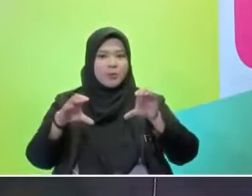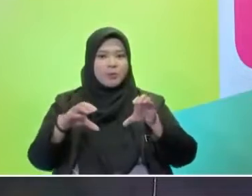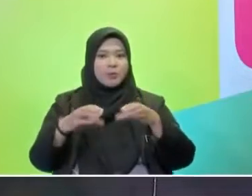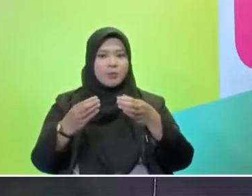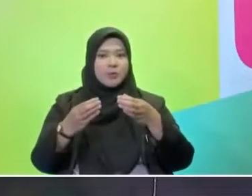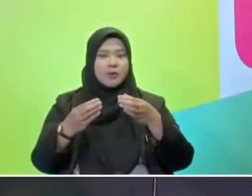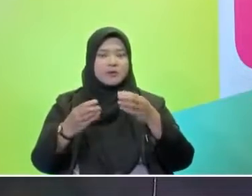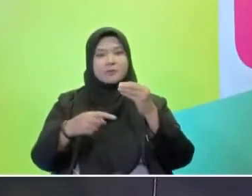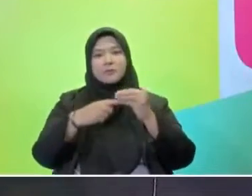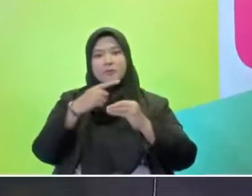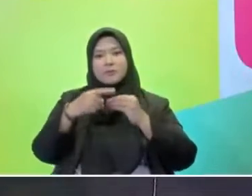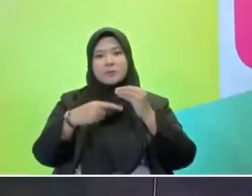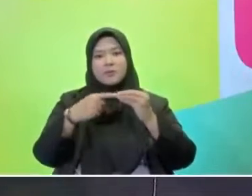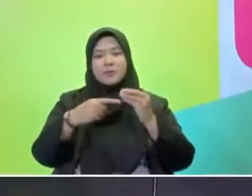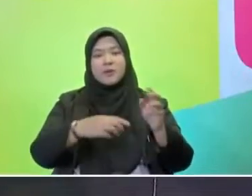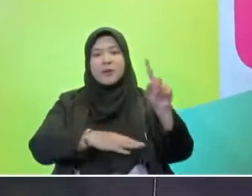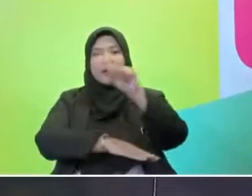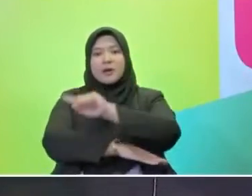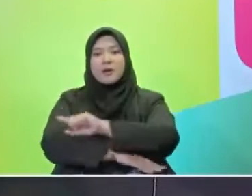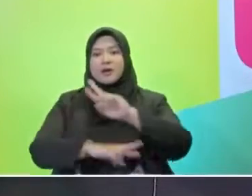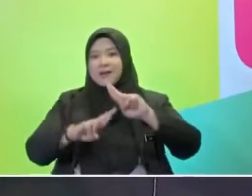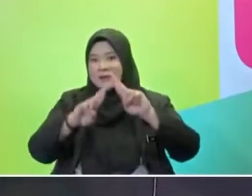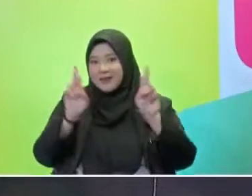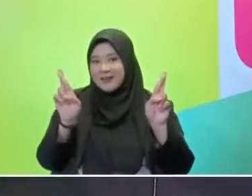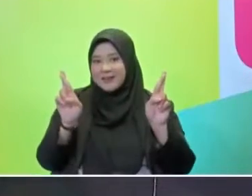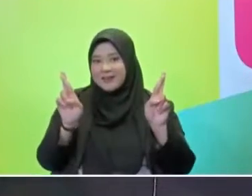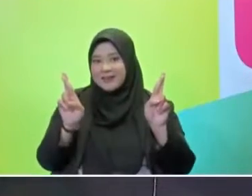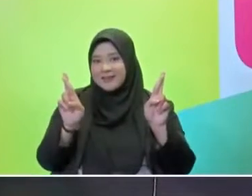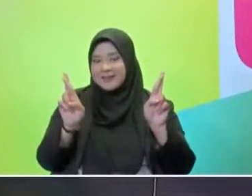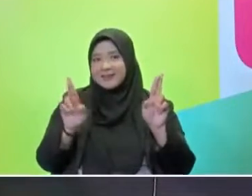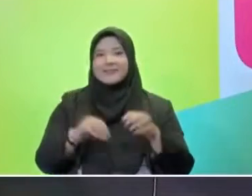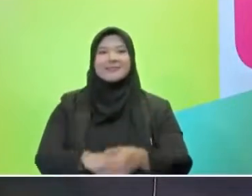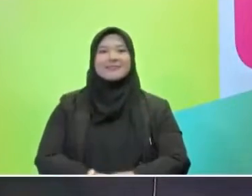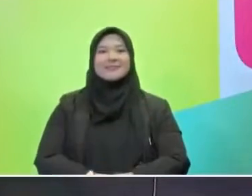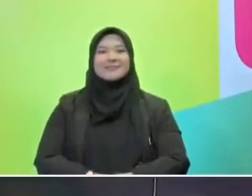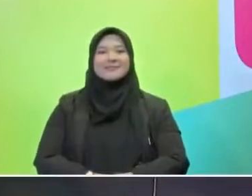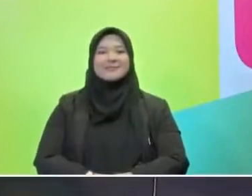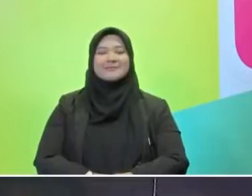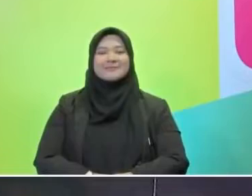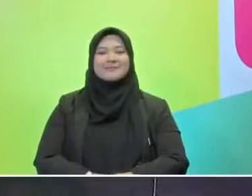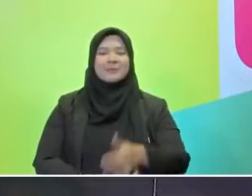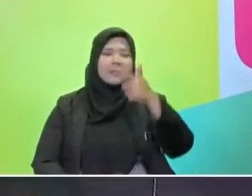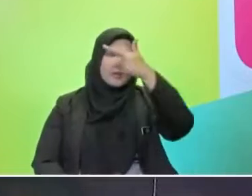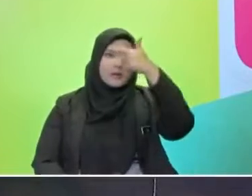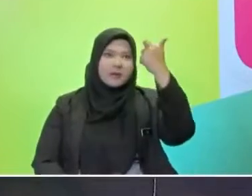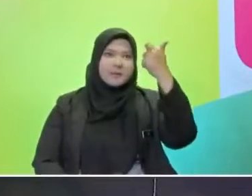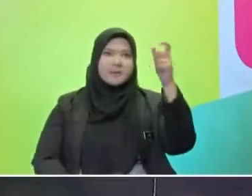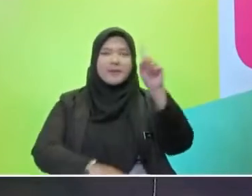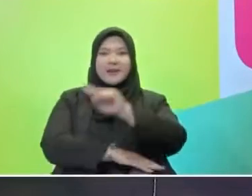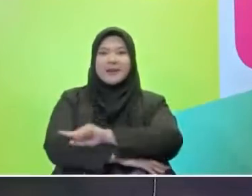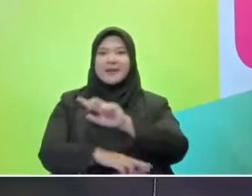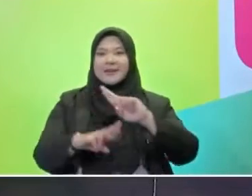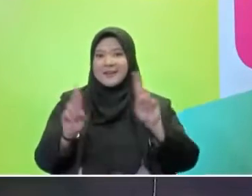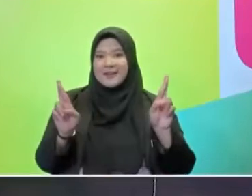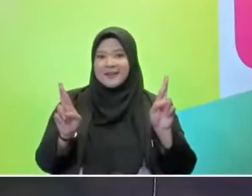Betul. Saya nak gantung lagi. Saya gantung lagi. Gantung selang-seli boleh cikgu